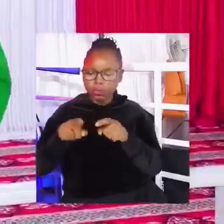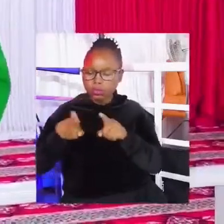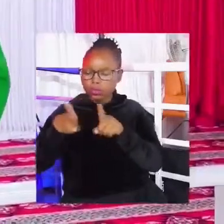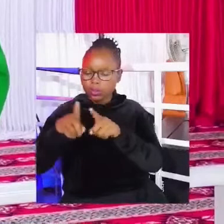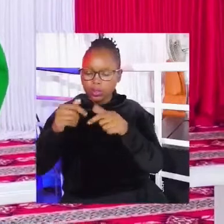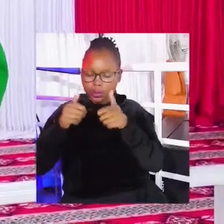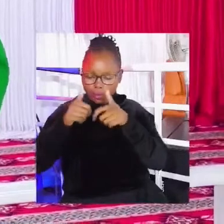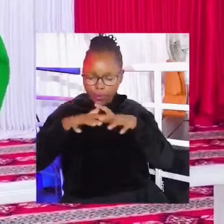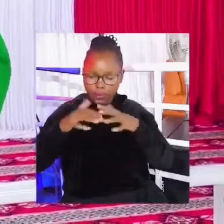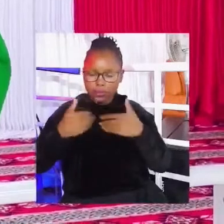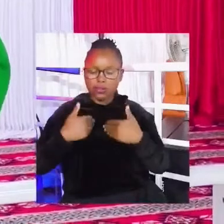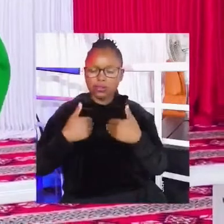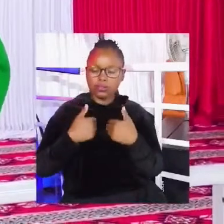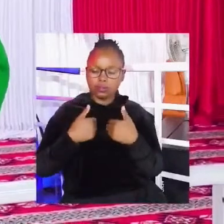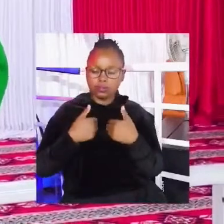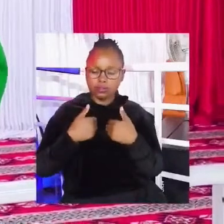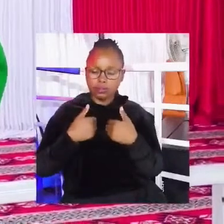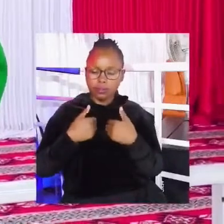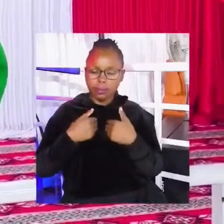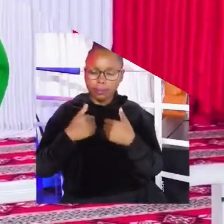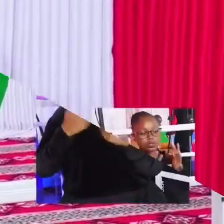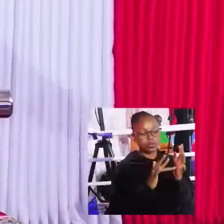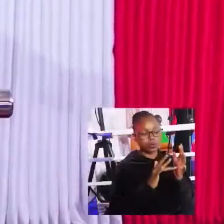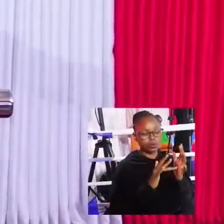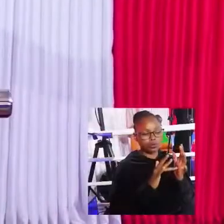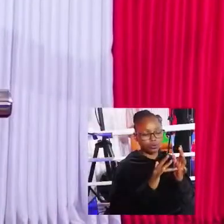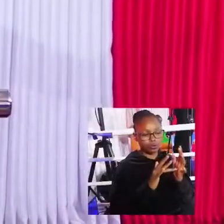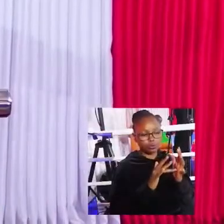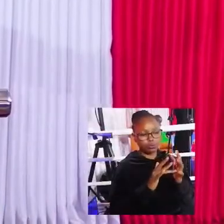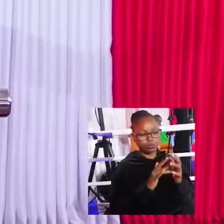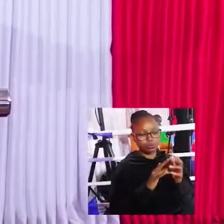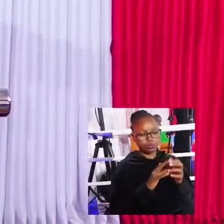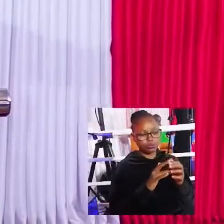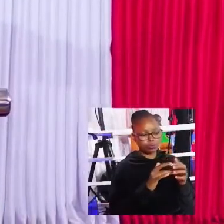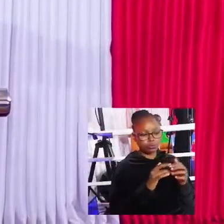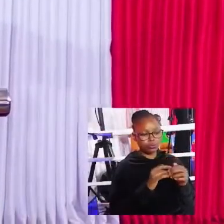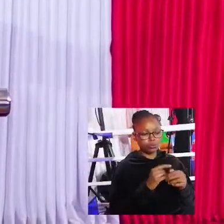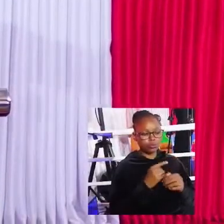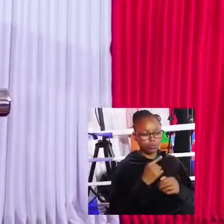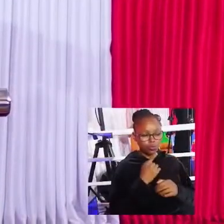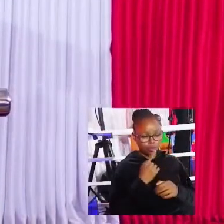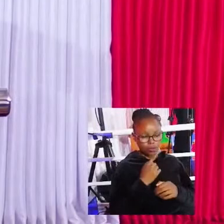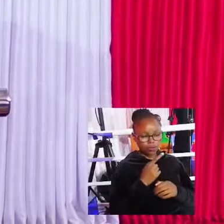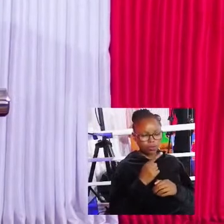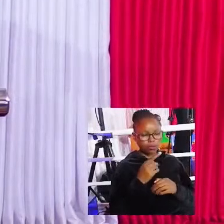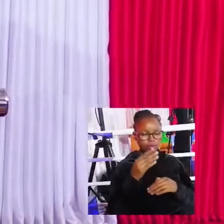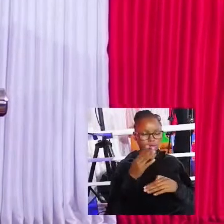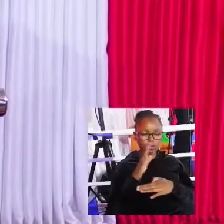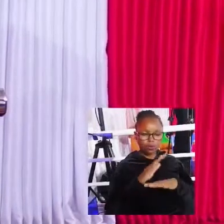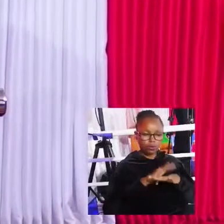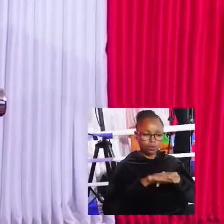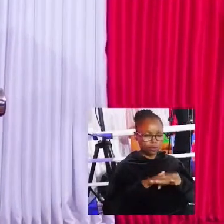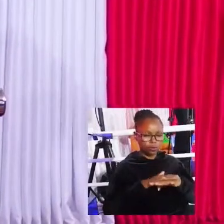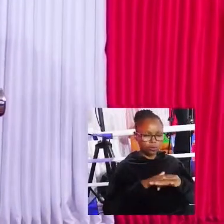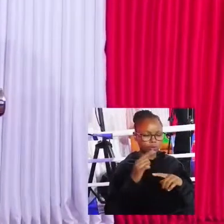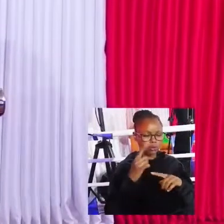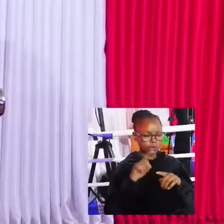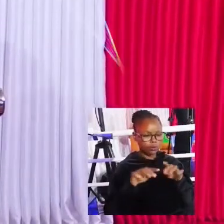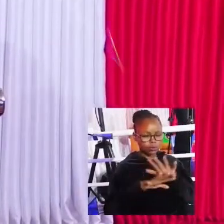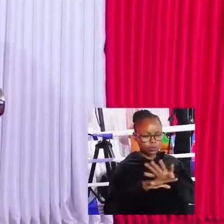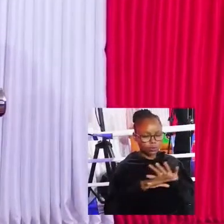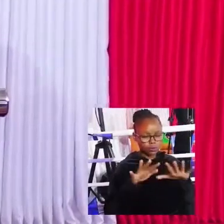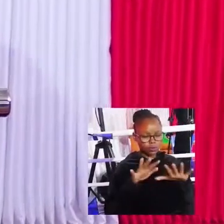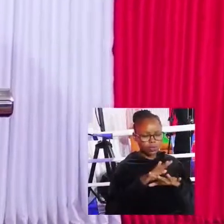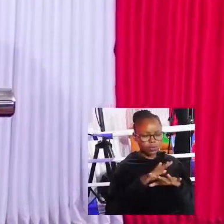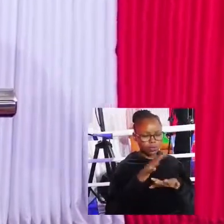irazimo Amen Lekeraria idosi aduaya Mbura kanuaga kuirega inewega Mwambia sante ni kwa sababu ya